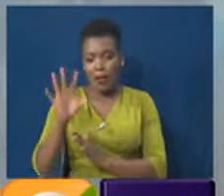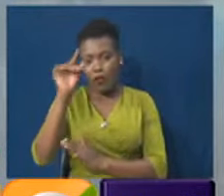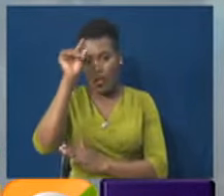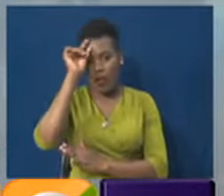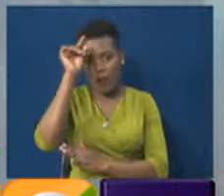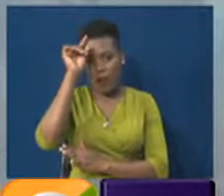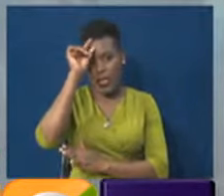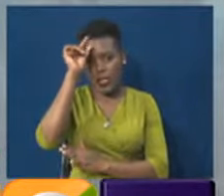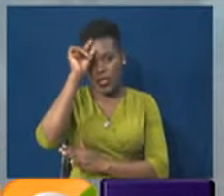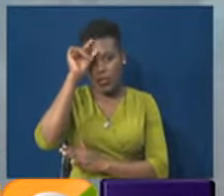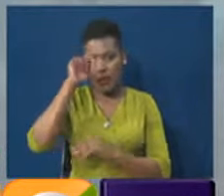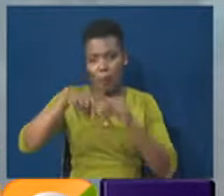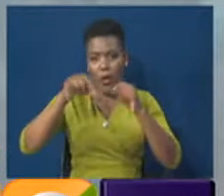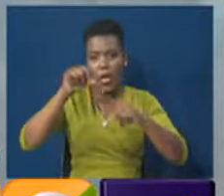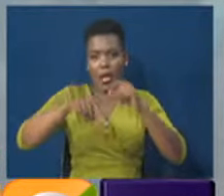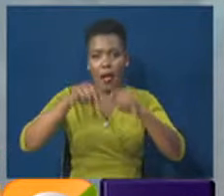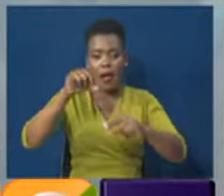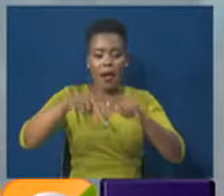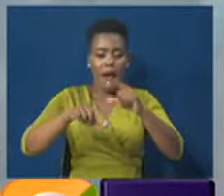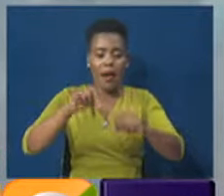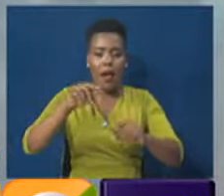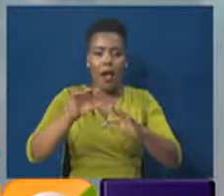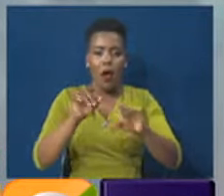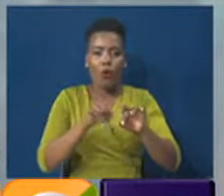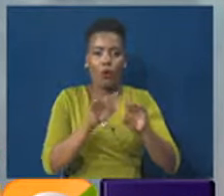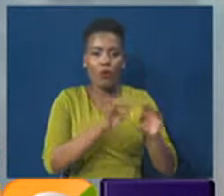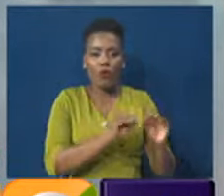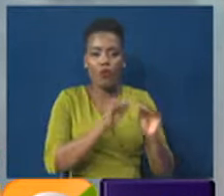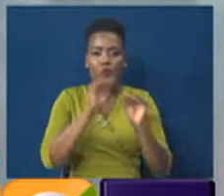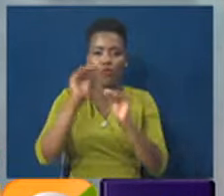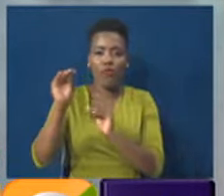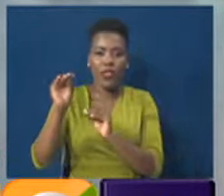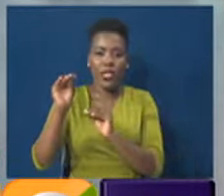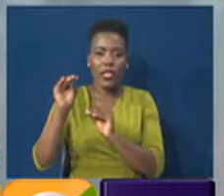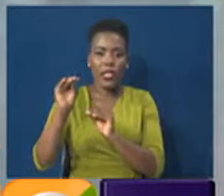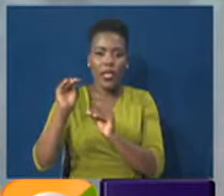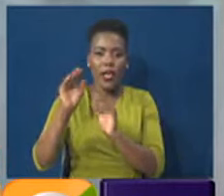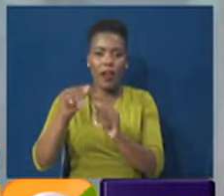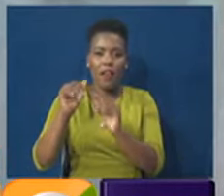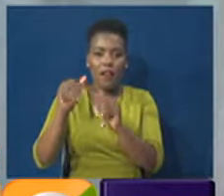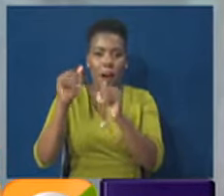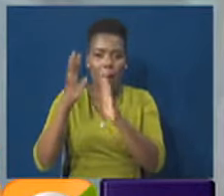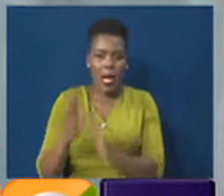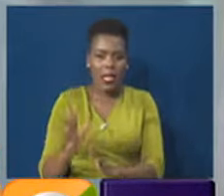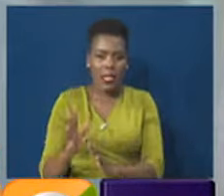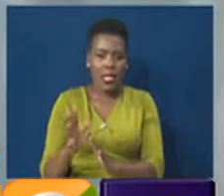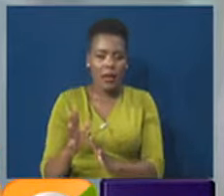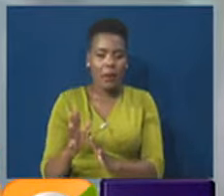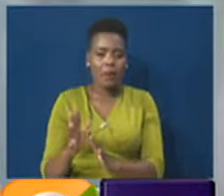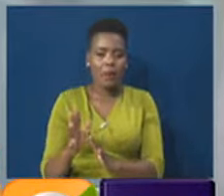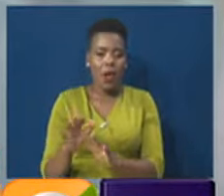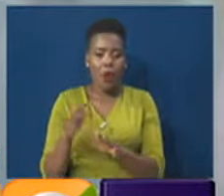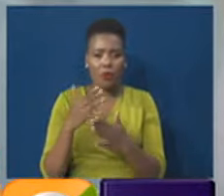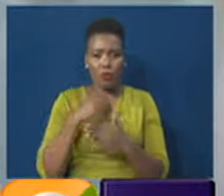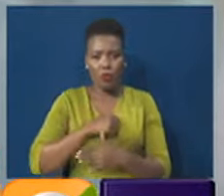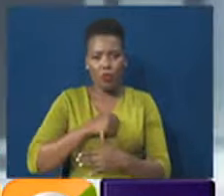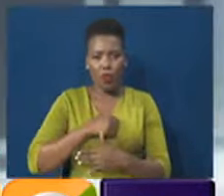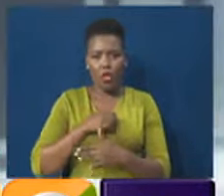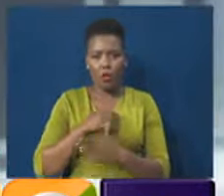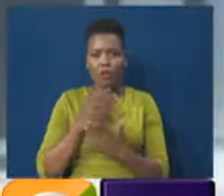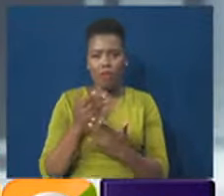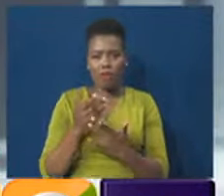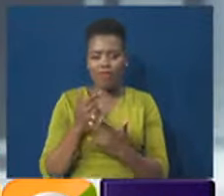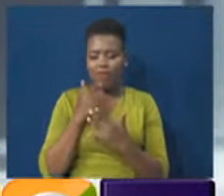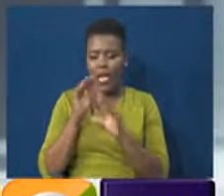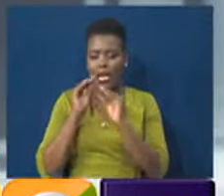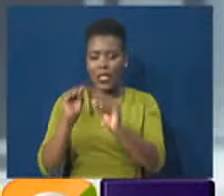wa mbolea na kuhamisha wakulima kwamba kuna hii bei rahisi ya